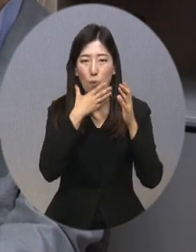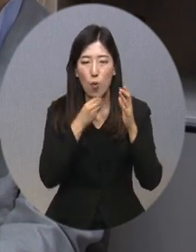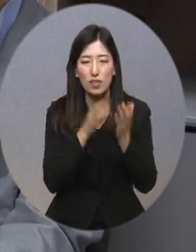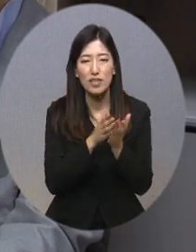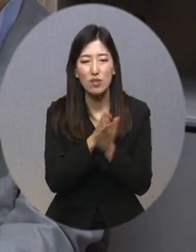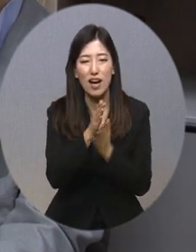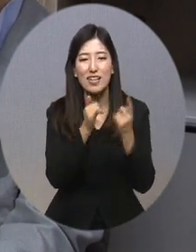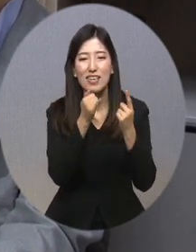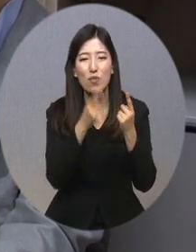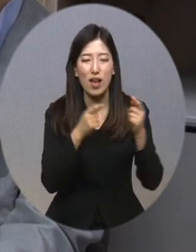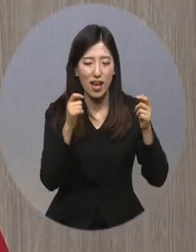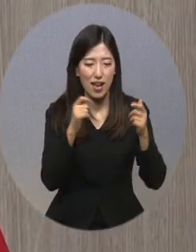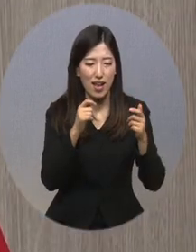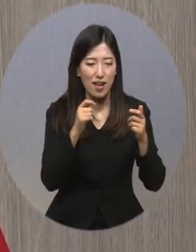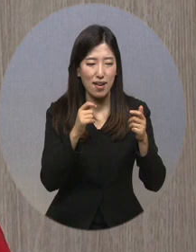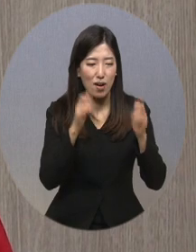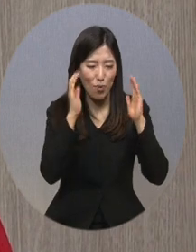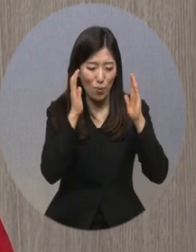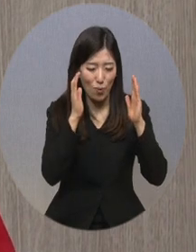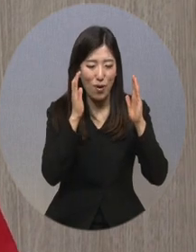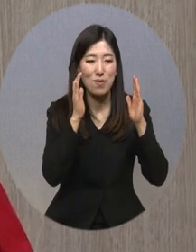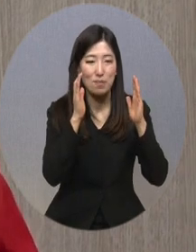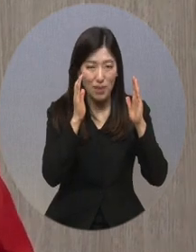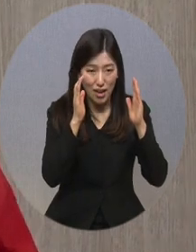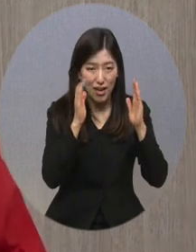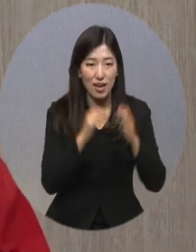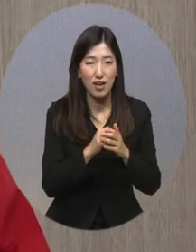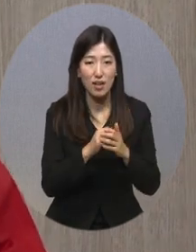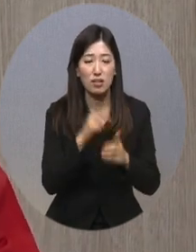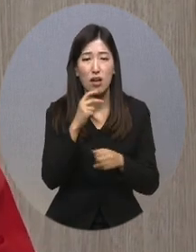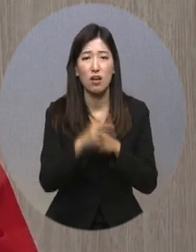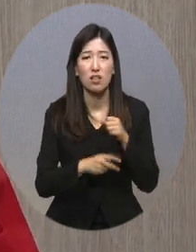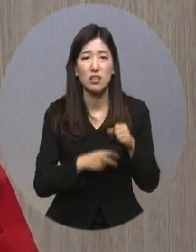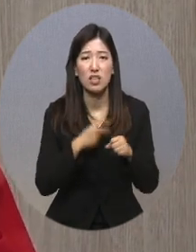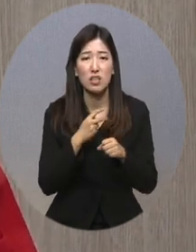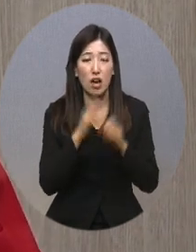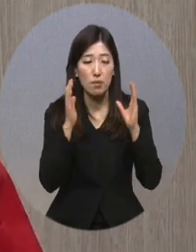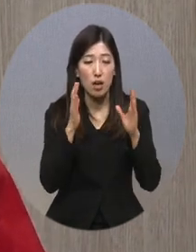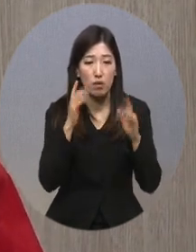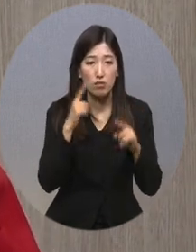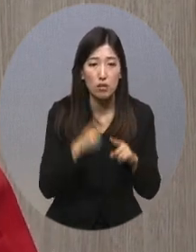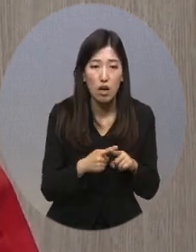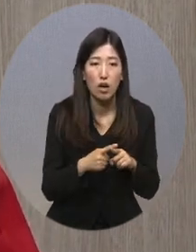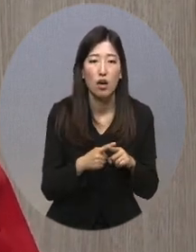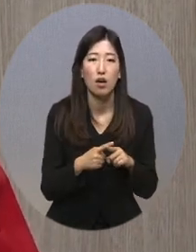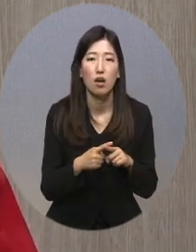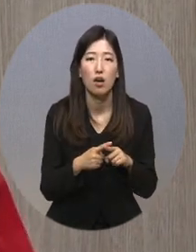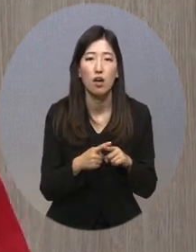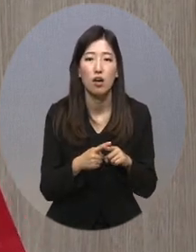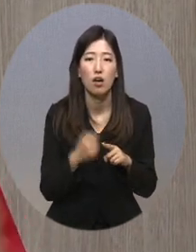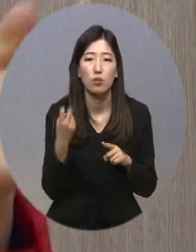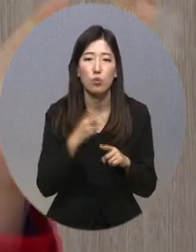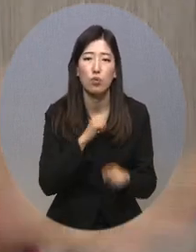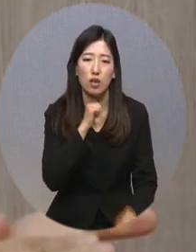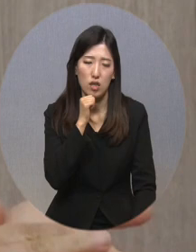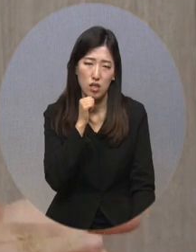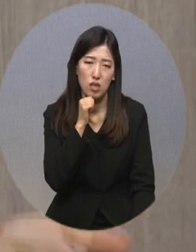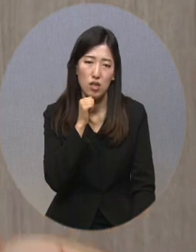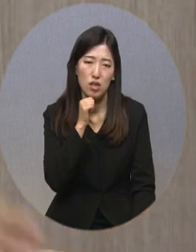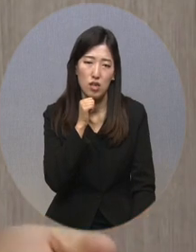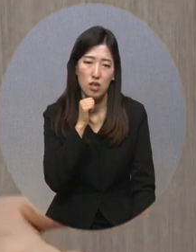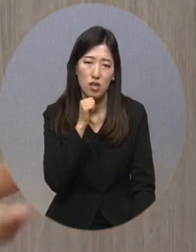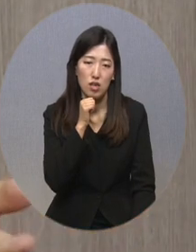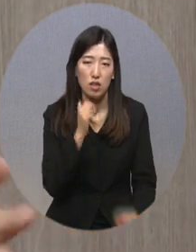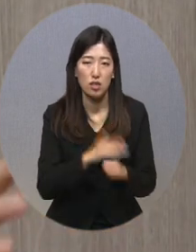그리고 또 2년 하다가 또 경제적인 문제가 또 와서 10년 휴학하고 다시